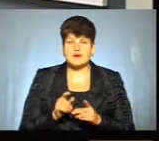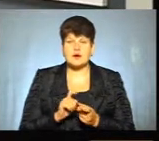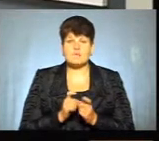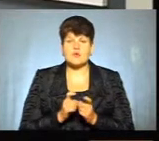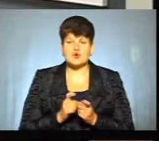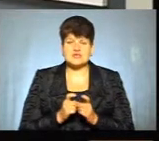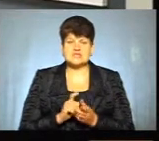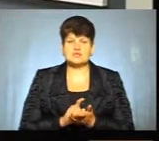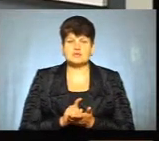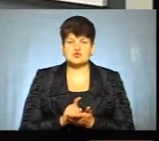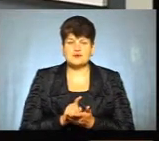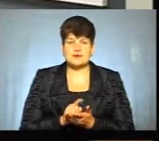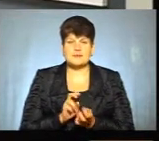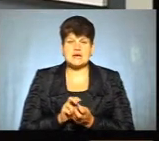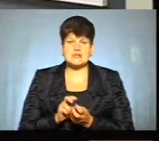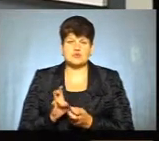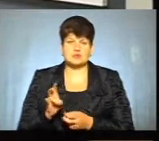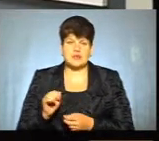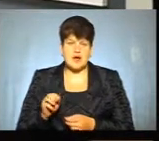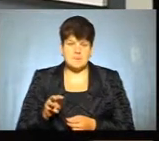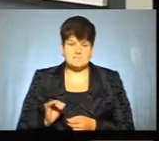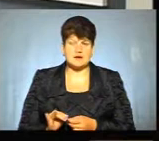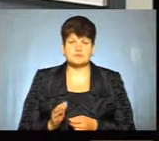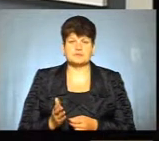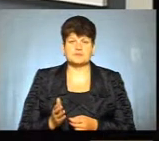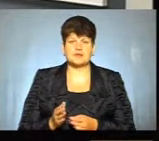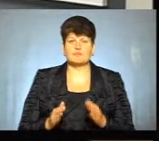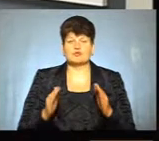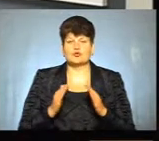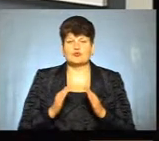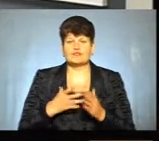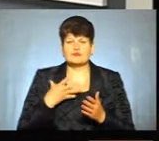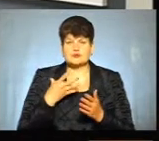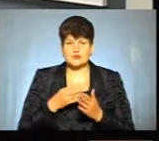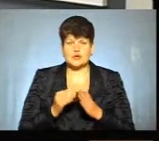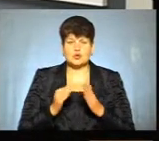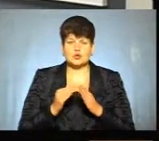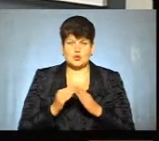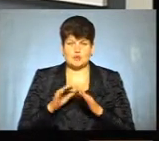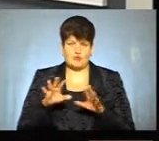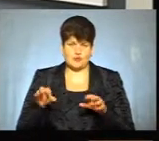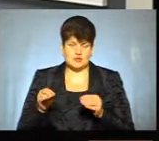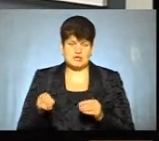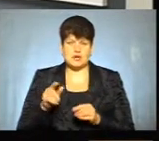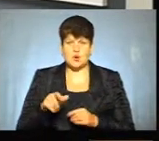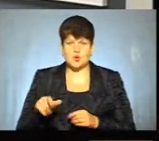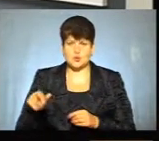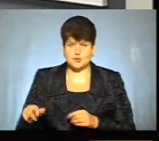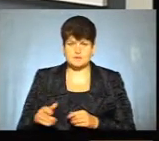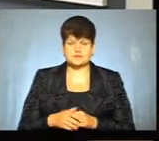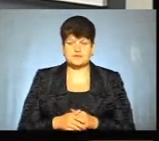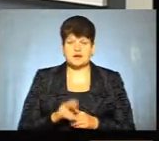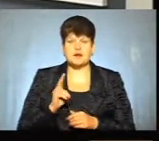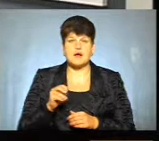мишовидними гризунами безпосередньо в своїх домоволодіннях людям. Відповідно, люди і